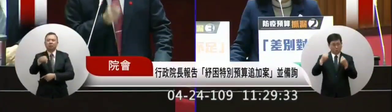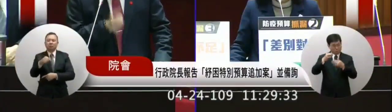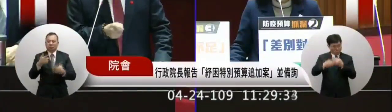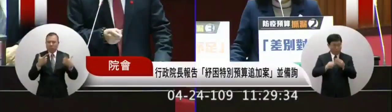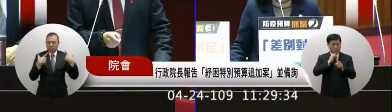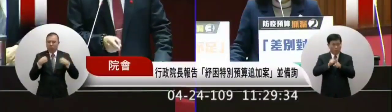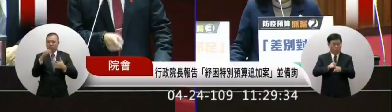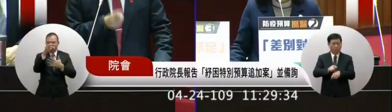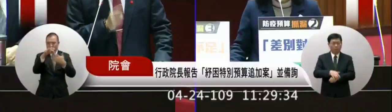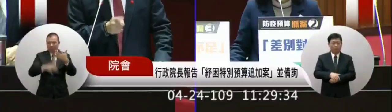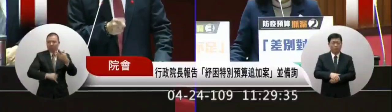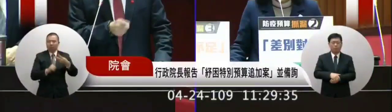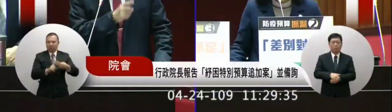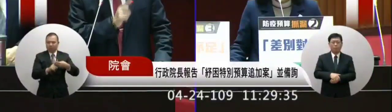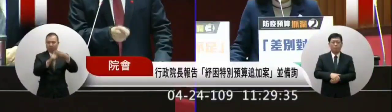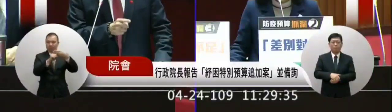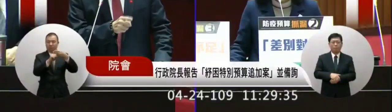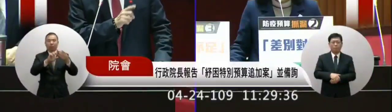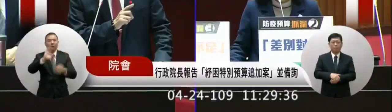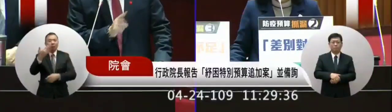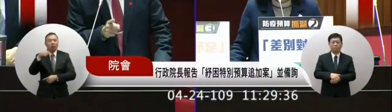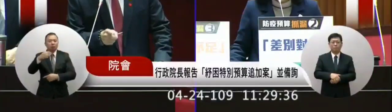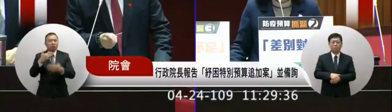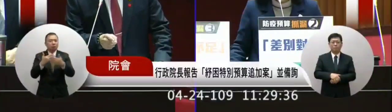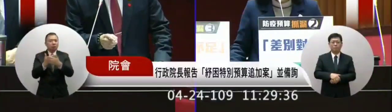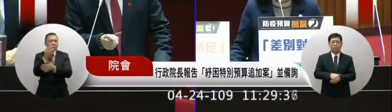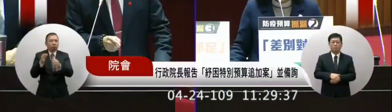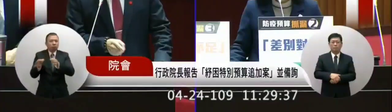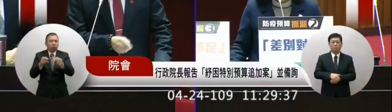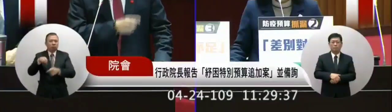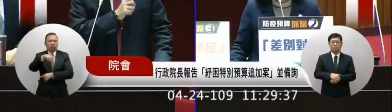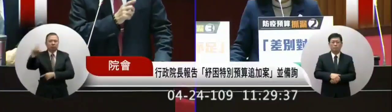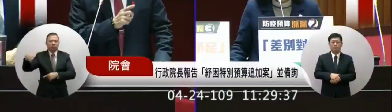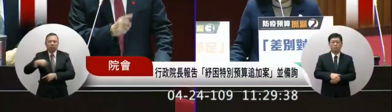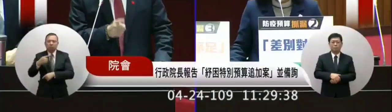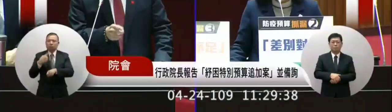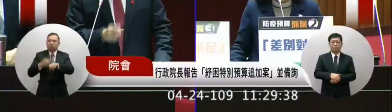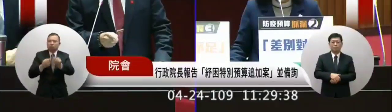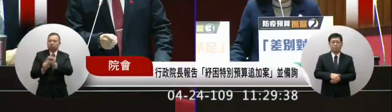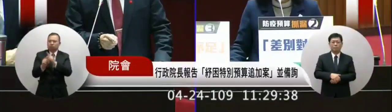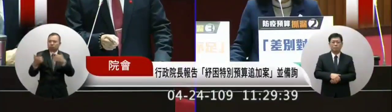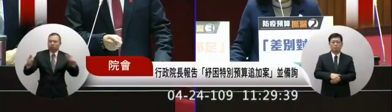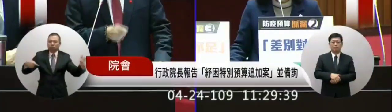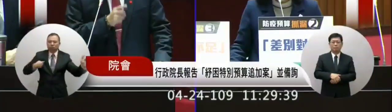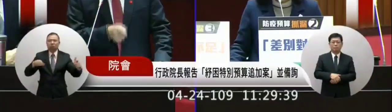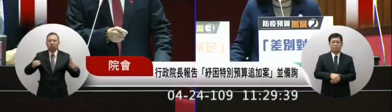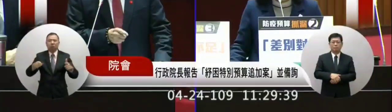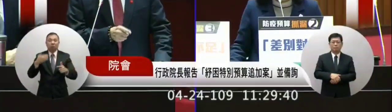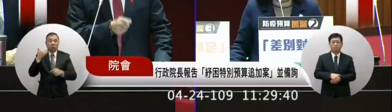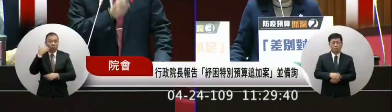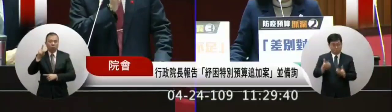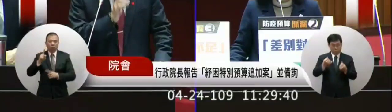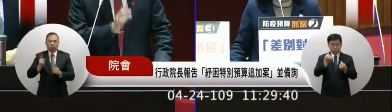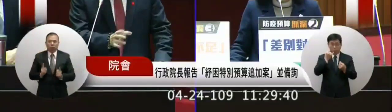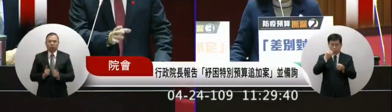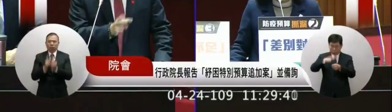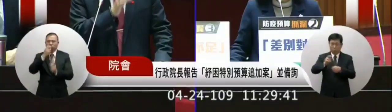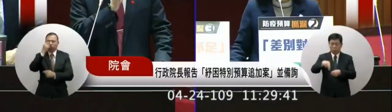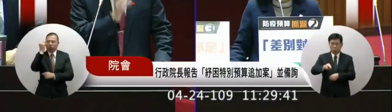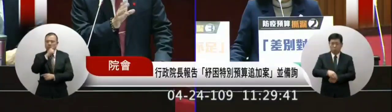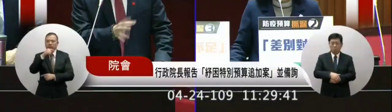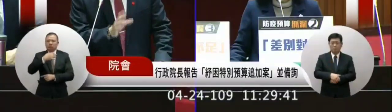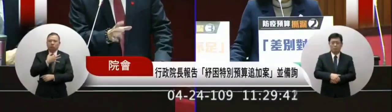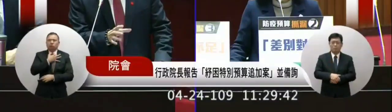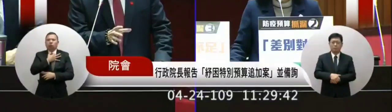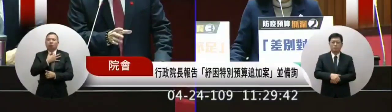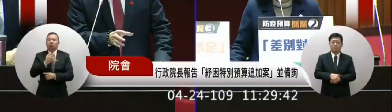责，但是产业的特性甲系拢无同款。 是。 啊，甲属特殊的经营，我 你嘛会当报就对了。 会当